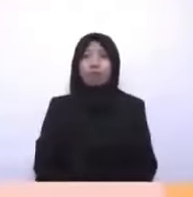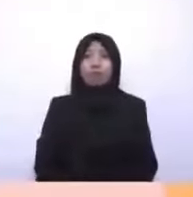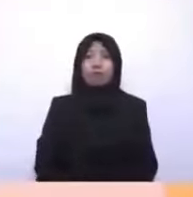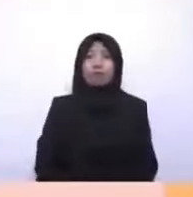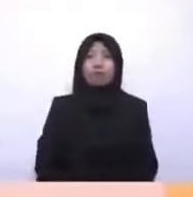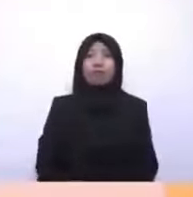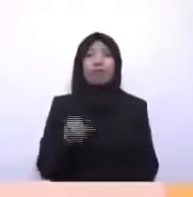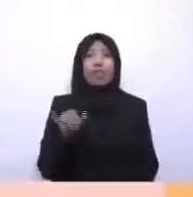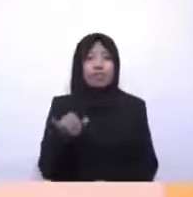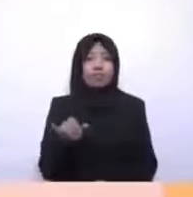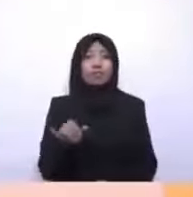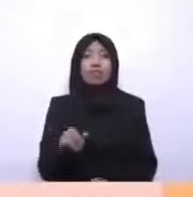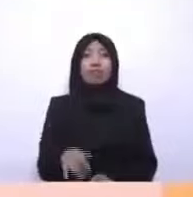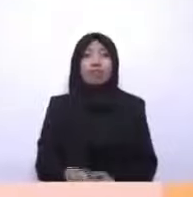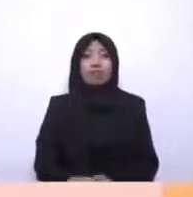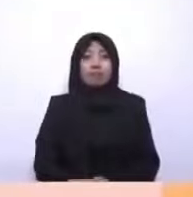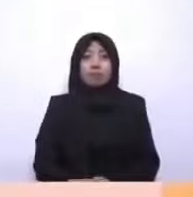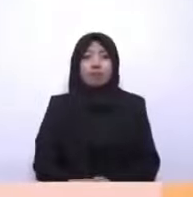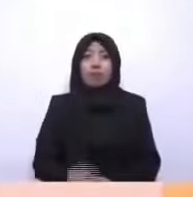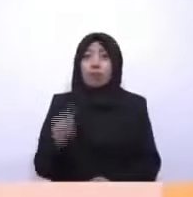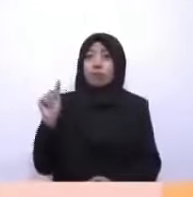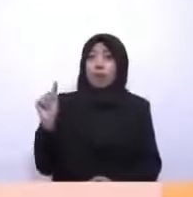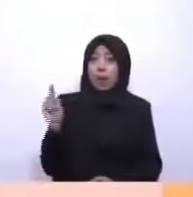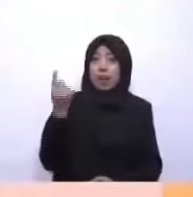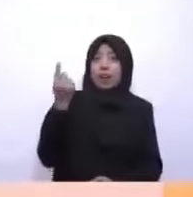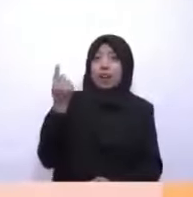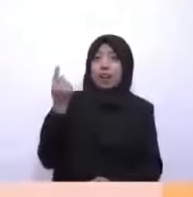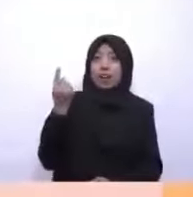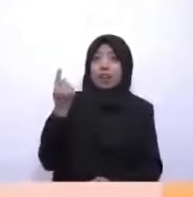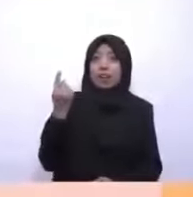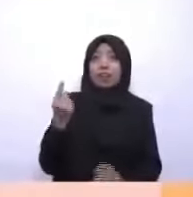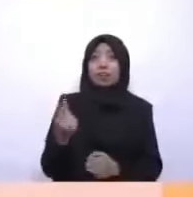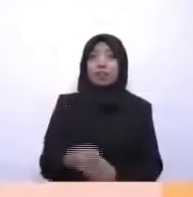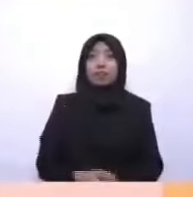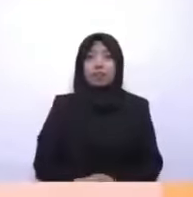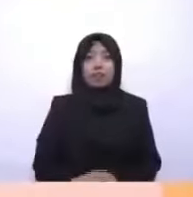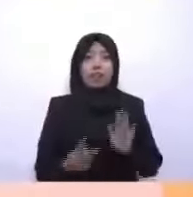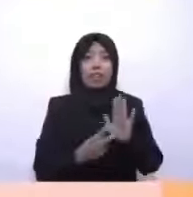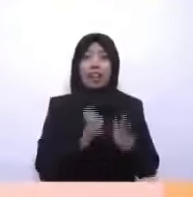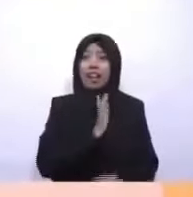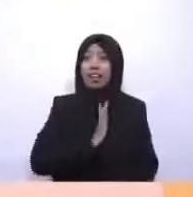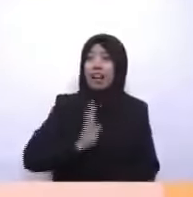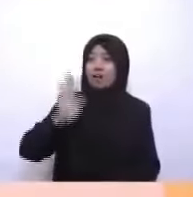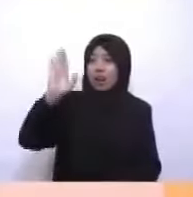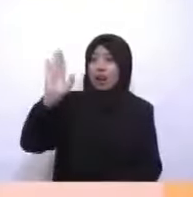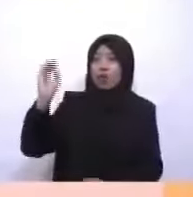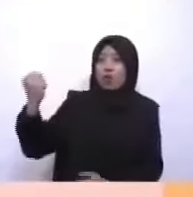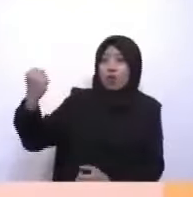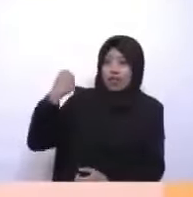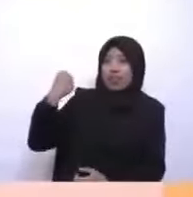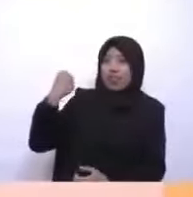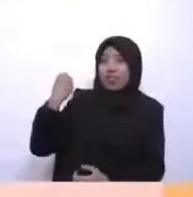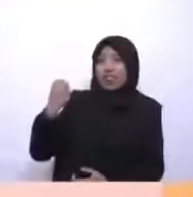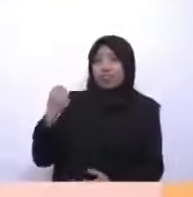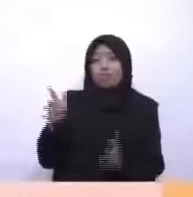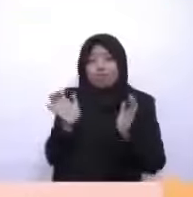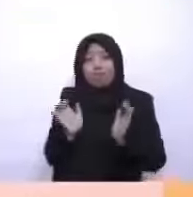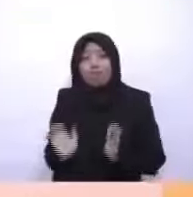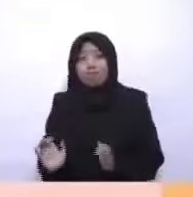Ya. Kita yang pertama adalah penguatan nilai-nilai agama dan budi pekerti di